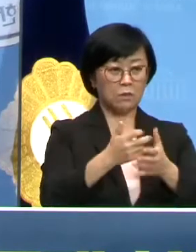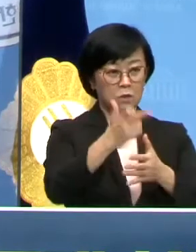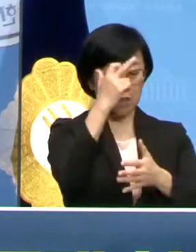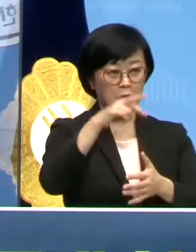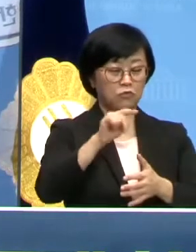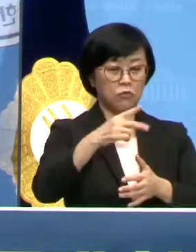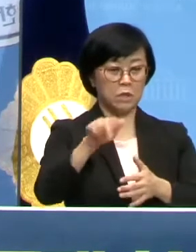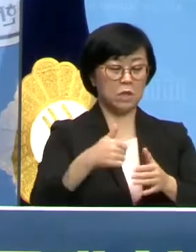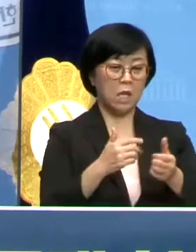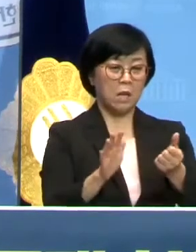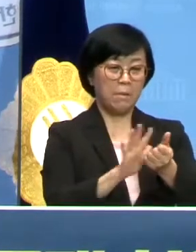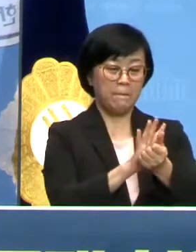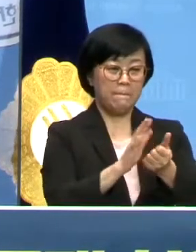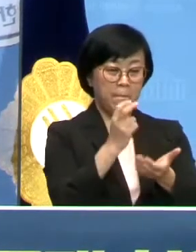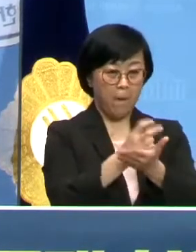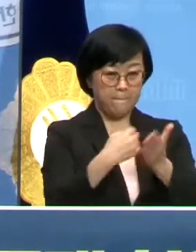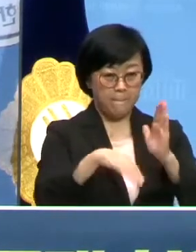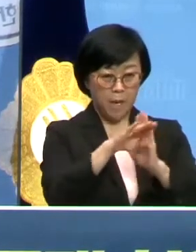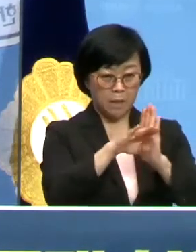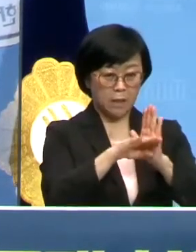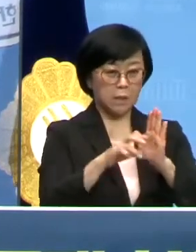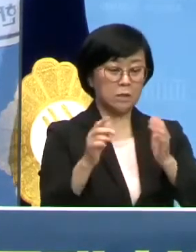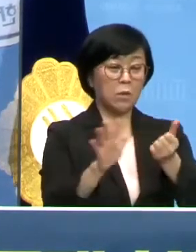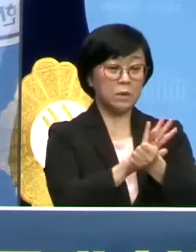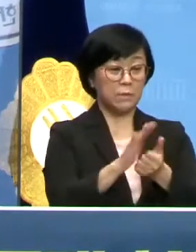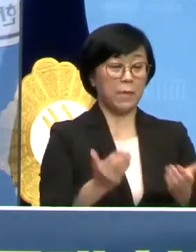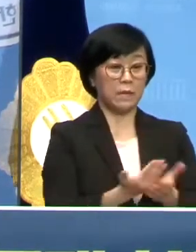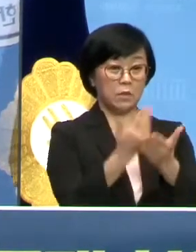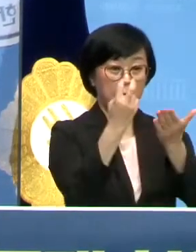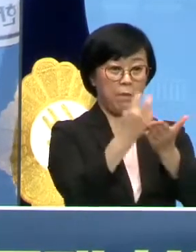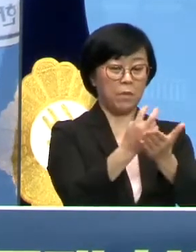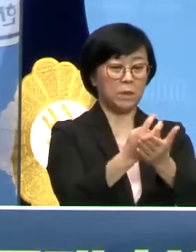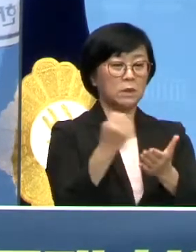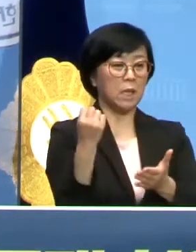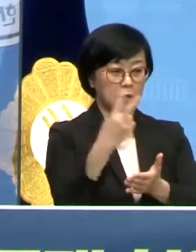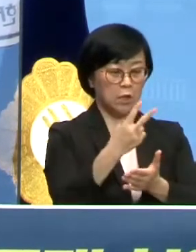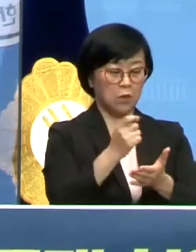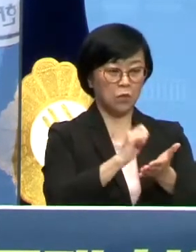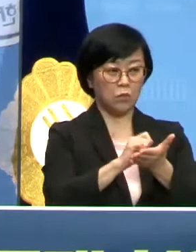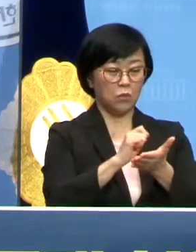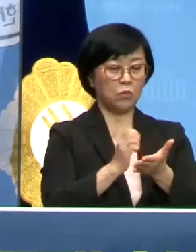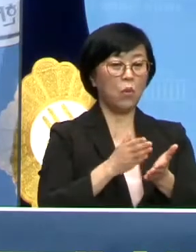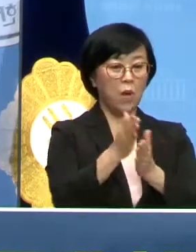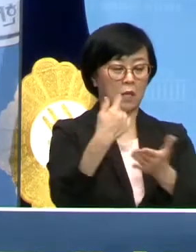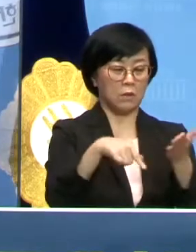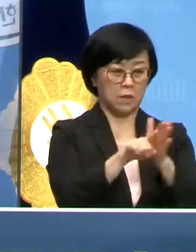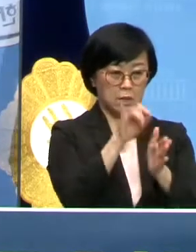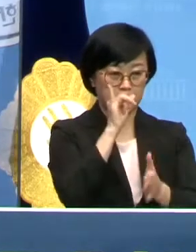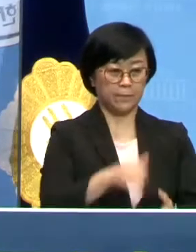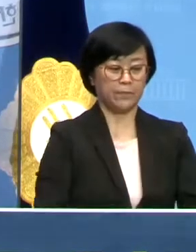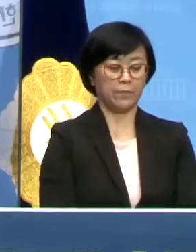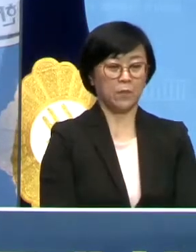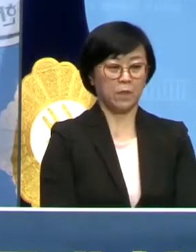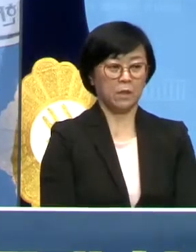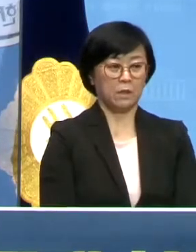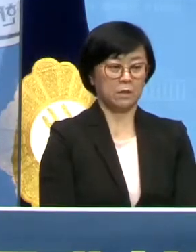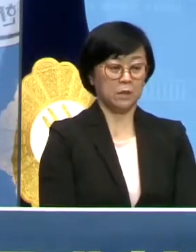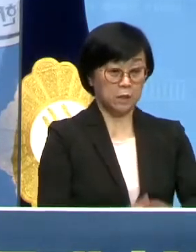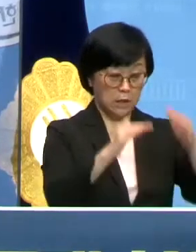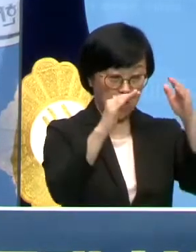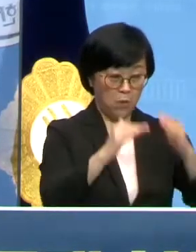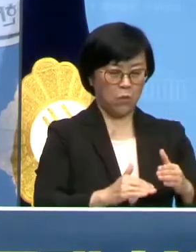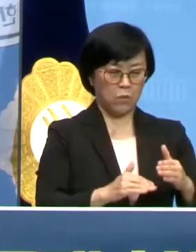법 아닌 서비스 산업 발전법 을 다시 통과 시키려 하고 있습니다 그 당시 법원과 토 샤마 다르지